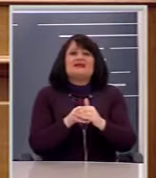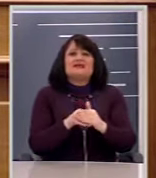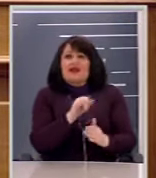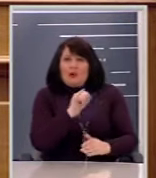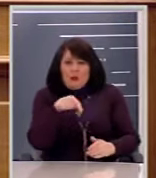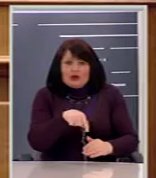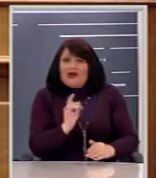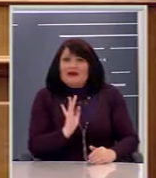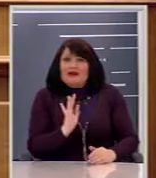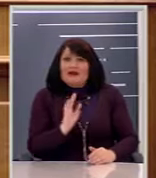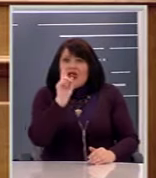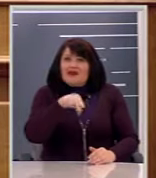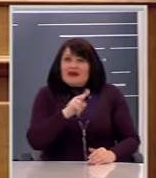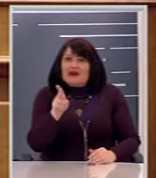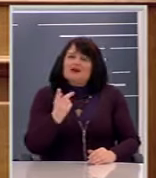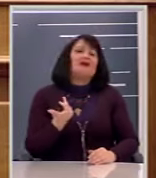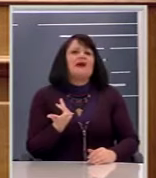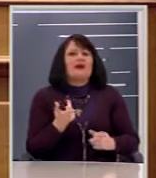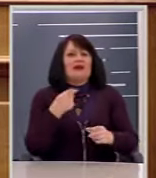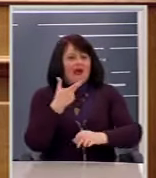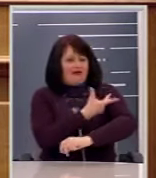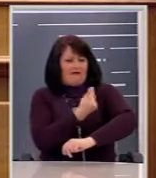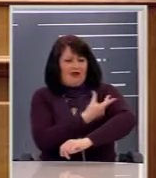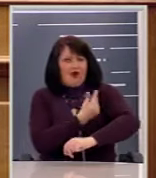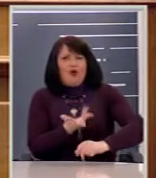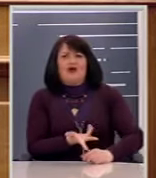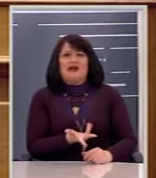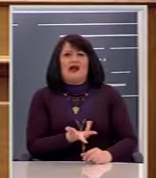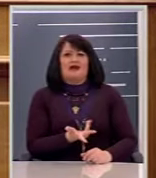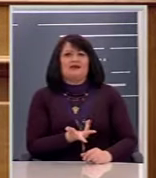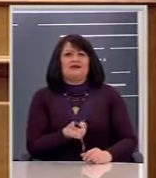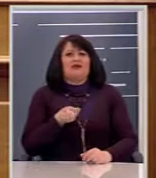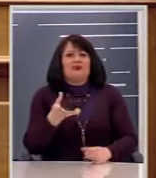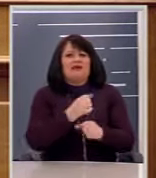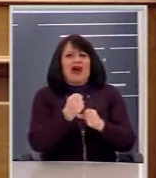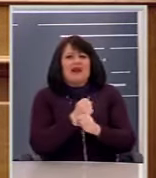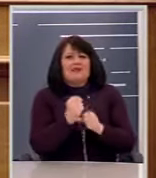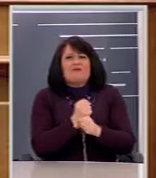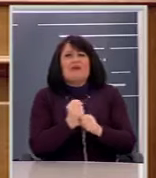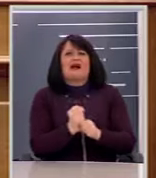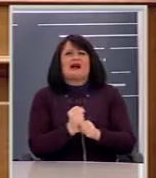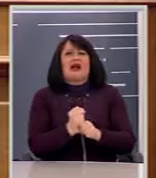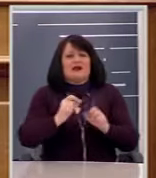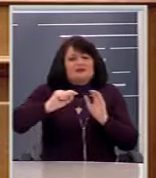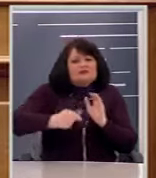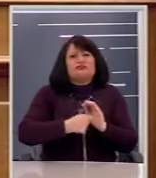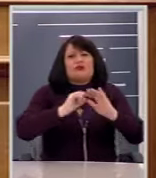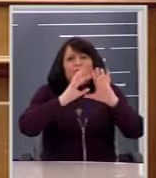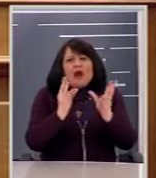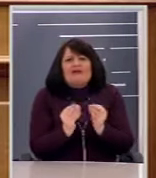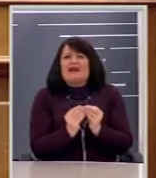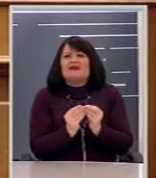Ελλάδα, τι έγινε με τα εμβόλια, με τις ενέσεις, με τα φάρμακα, με τα υπόθετα, ποιοι